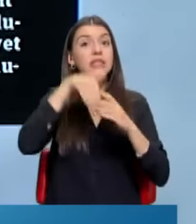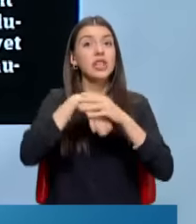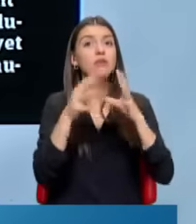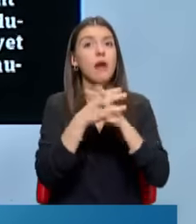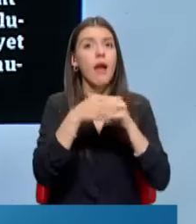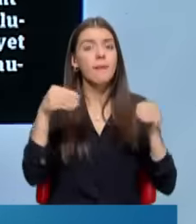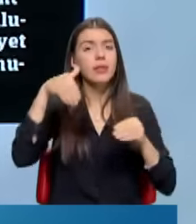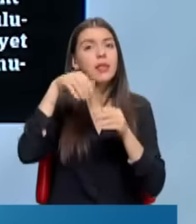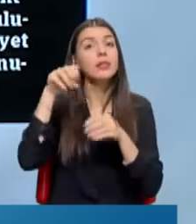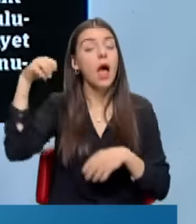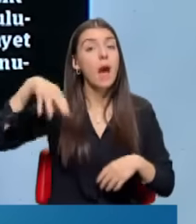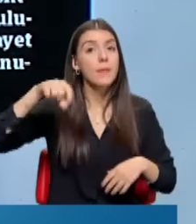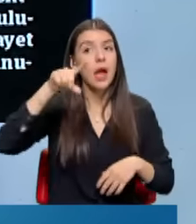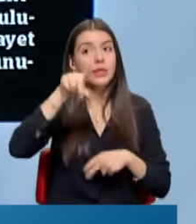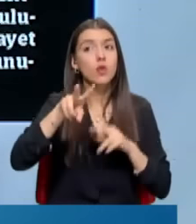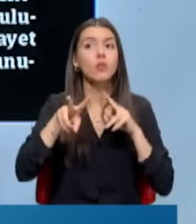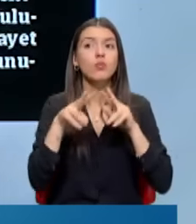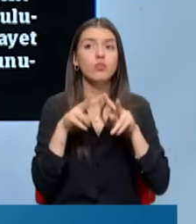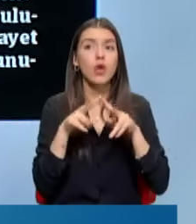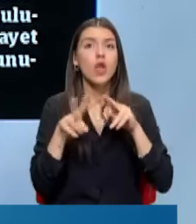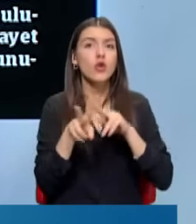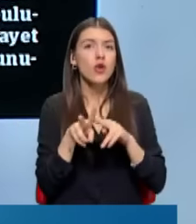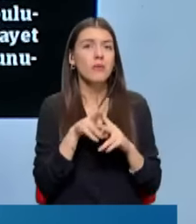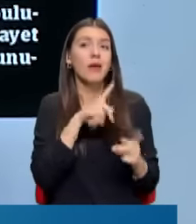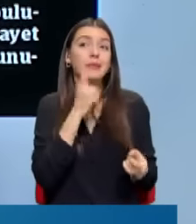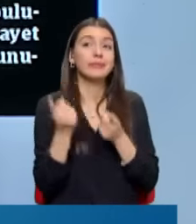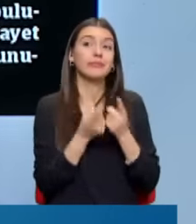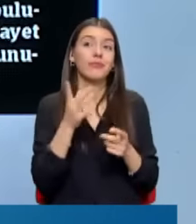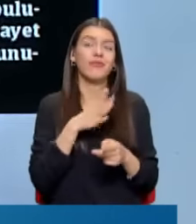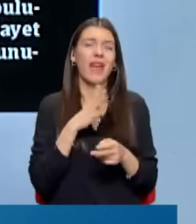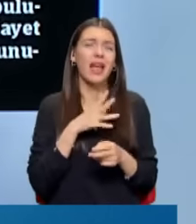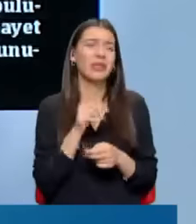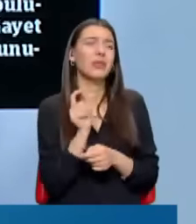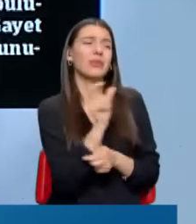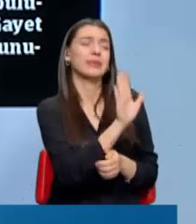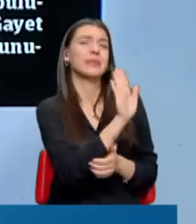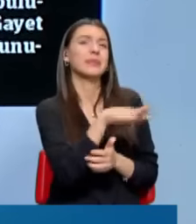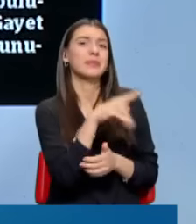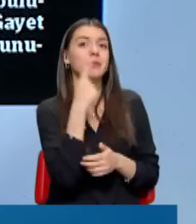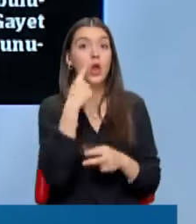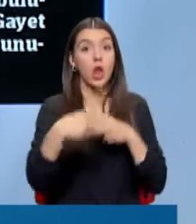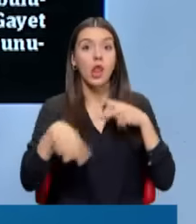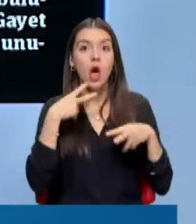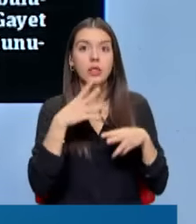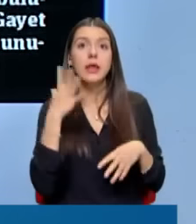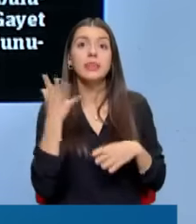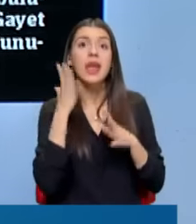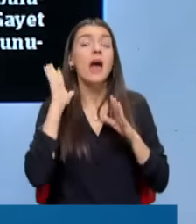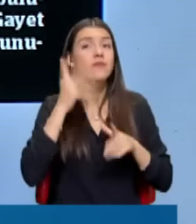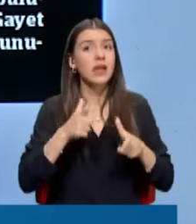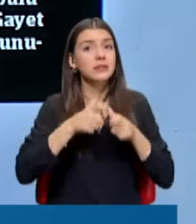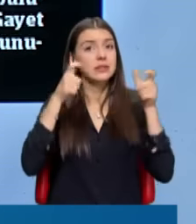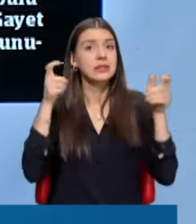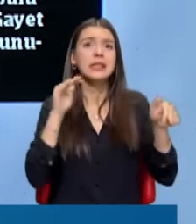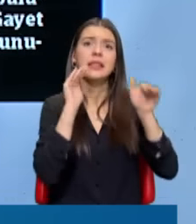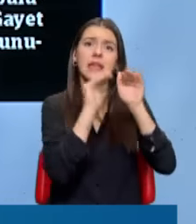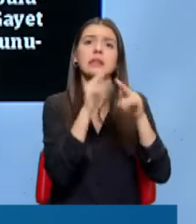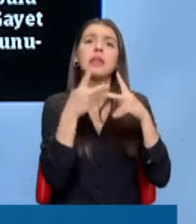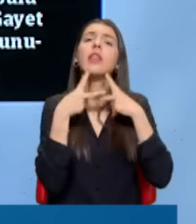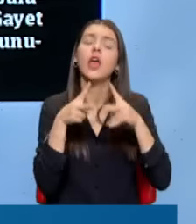kurumun marifetmiş gibi anlatıyor diyerek küçümsediği kent lokantalarının daha da yaygınlaşmasını